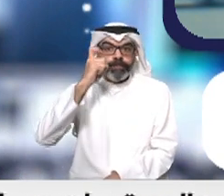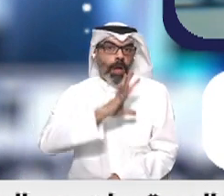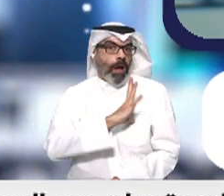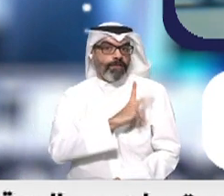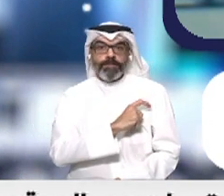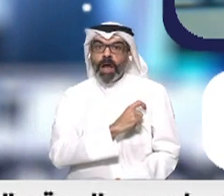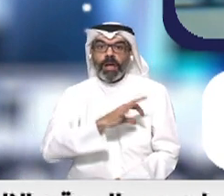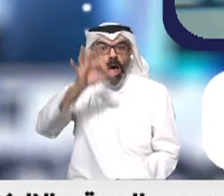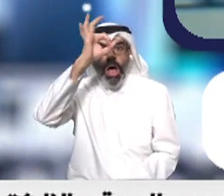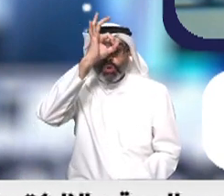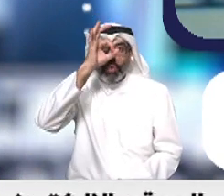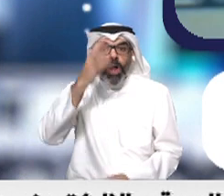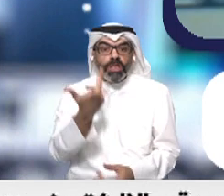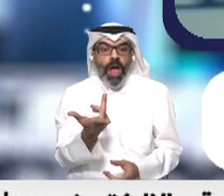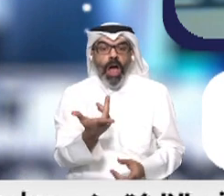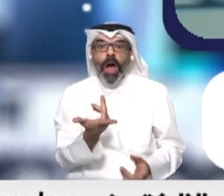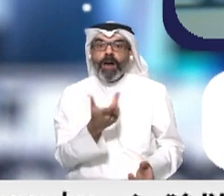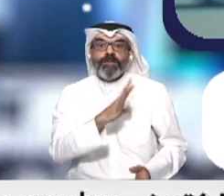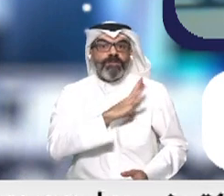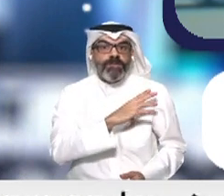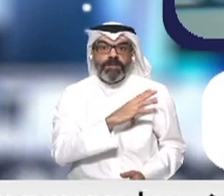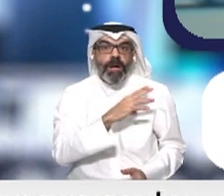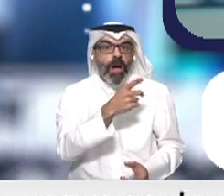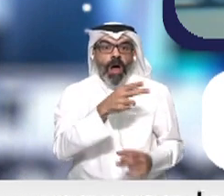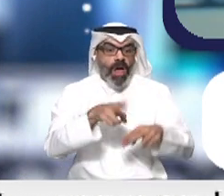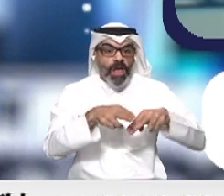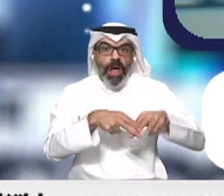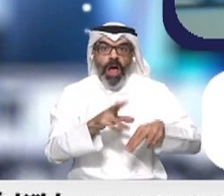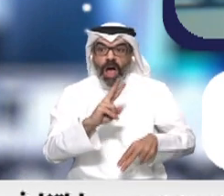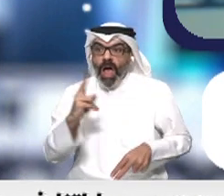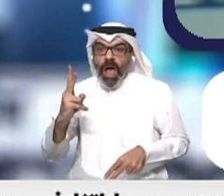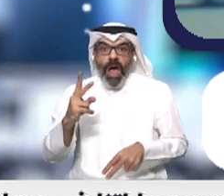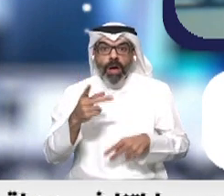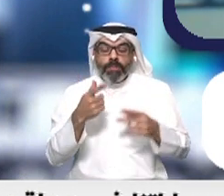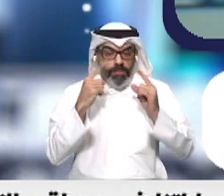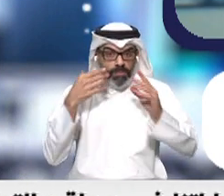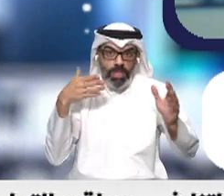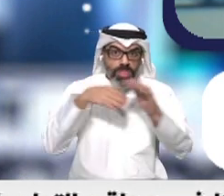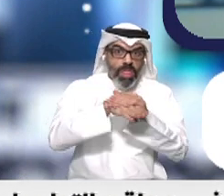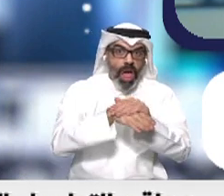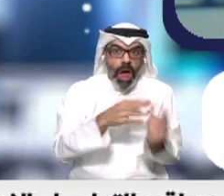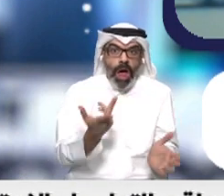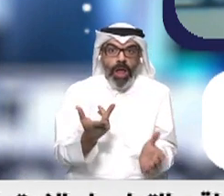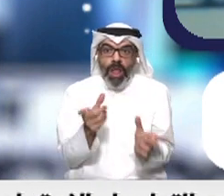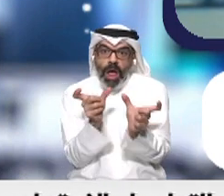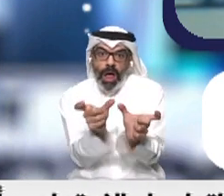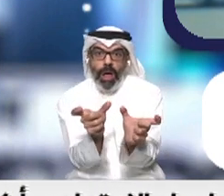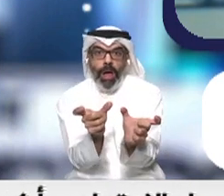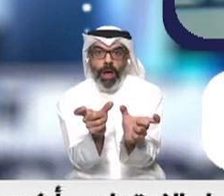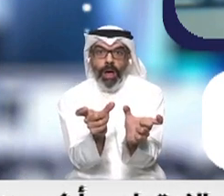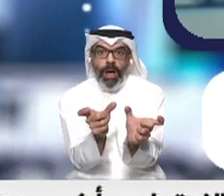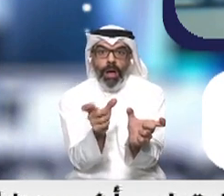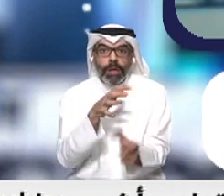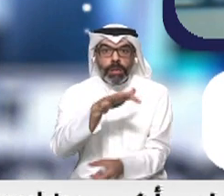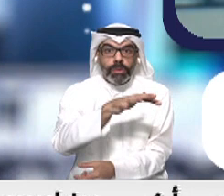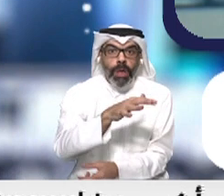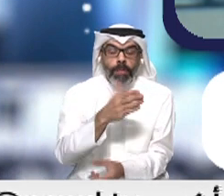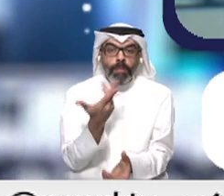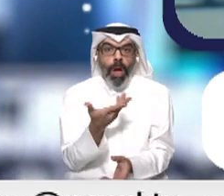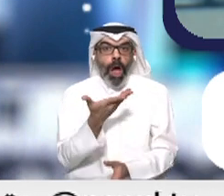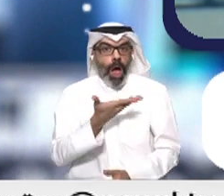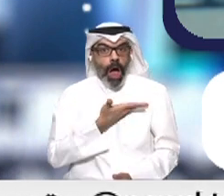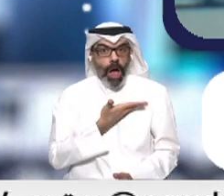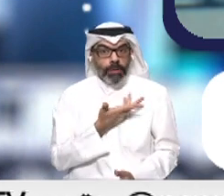شرطيا سواء كان عربيا أو غير عربي يدخل لحماية أو يقف على حدود غزة أو داخل